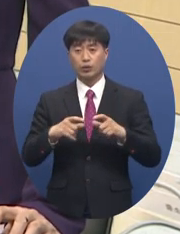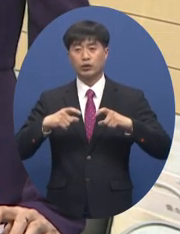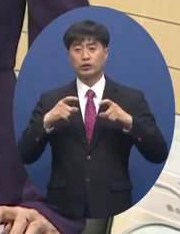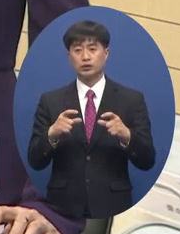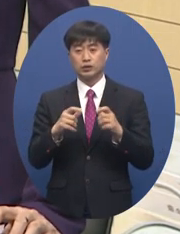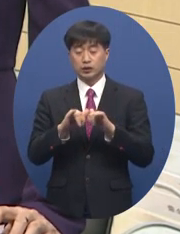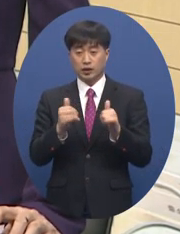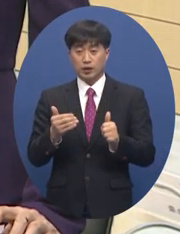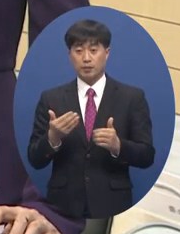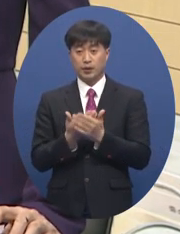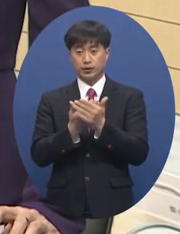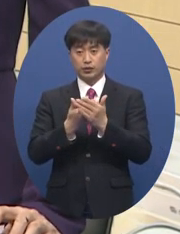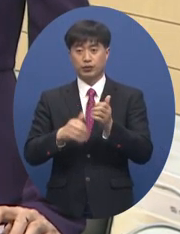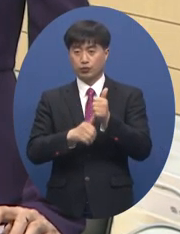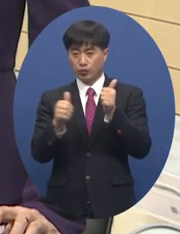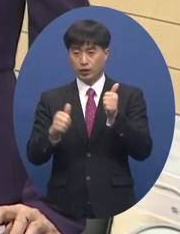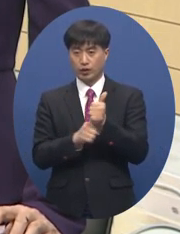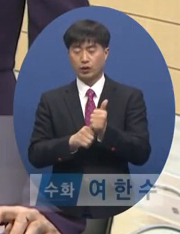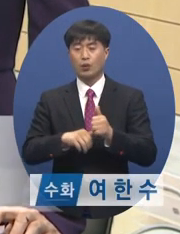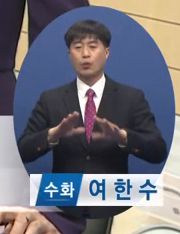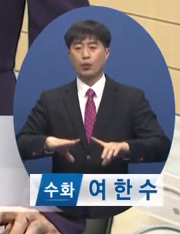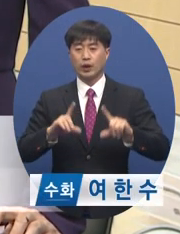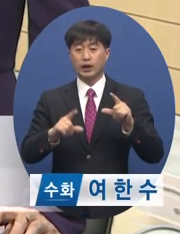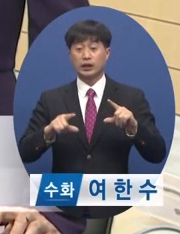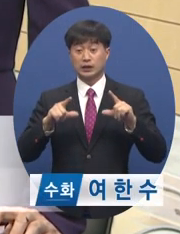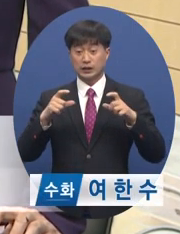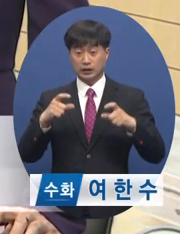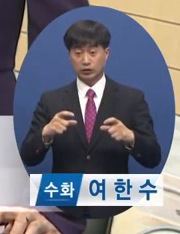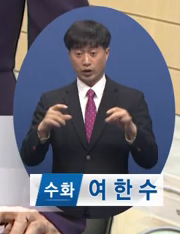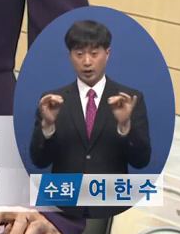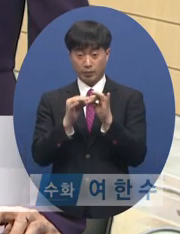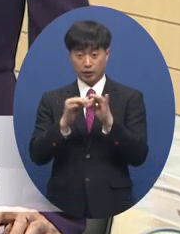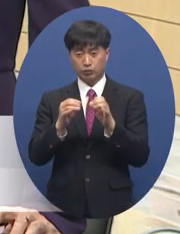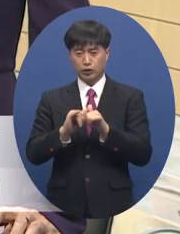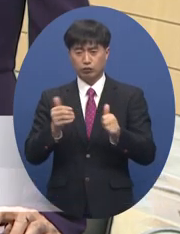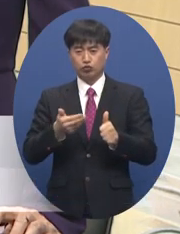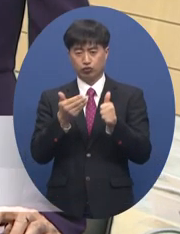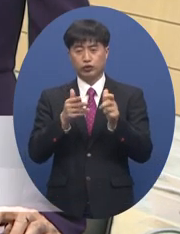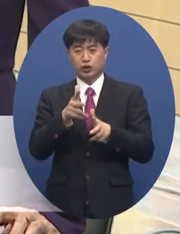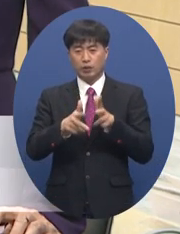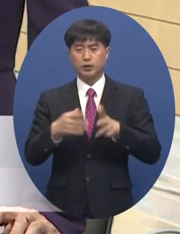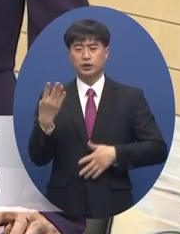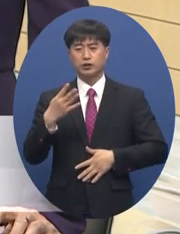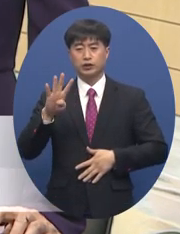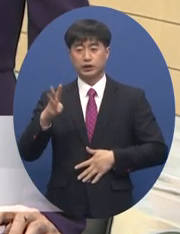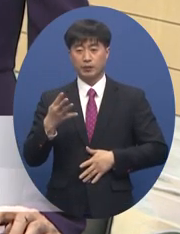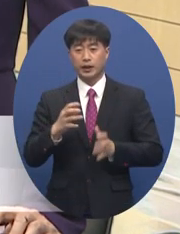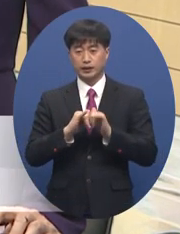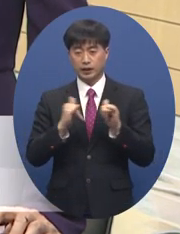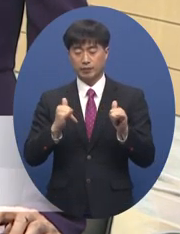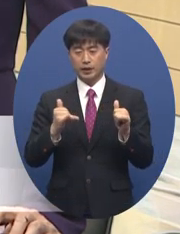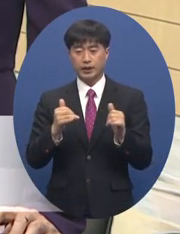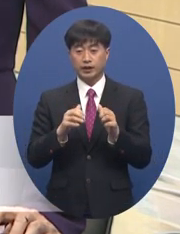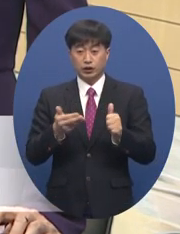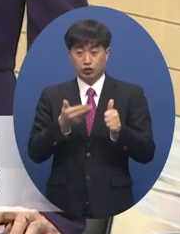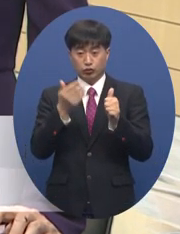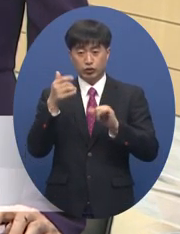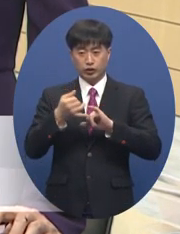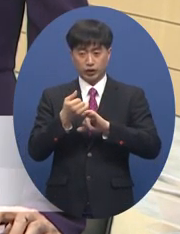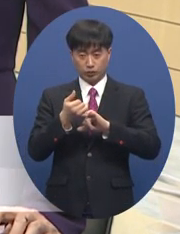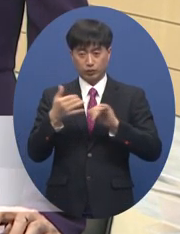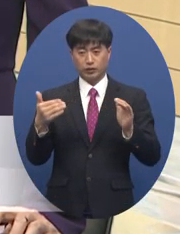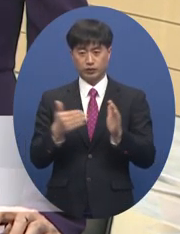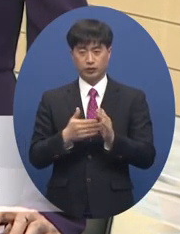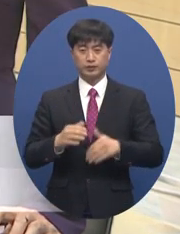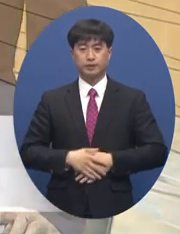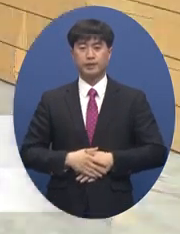경기도지역 인적자원개발위원회 가 올해 지역 산업 맞춤형 인력양성사업 으로 4004 100여명의 인력을 양성